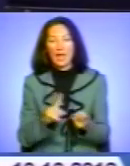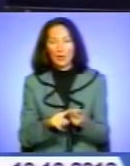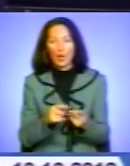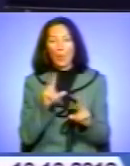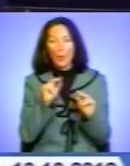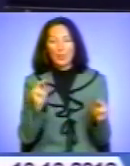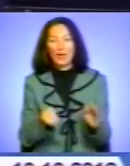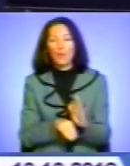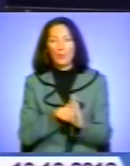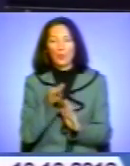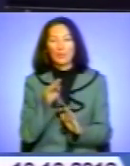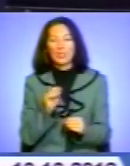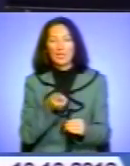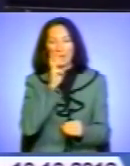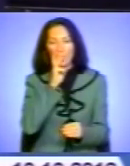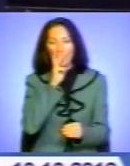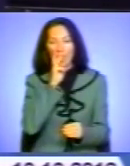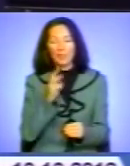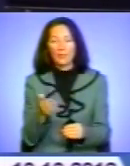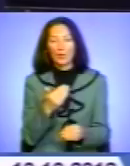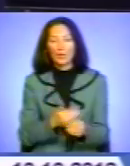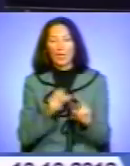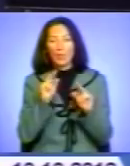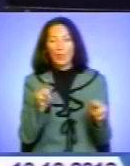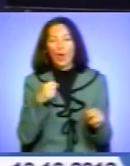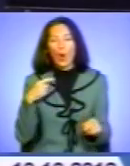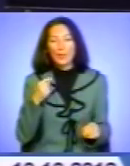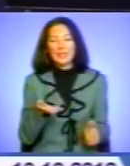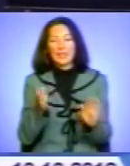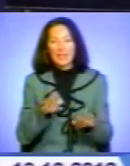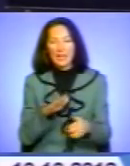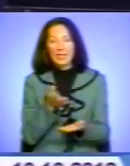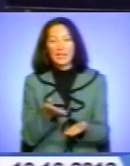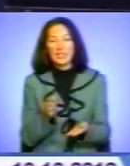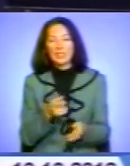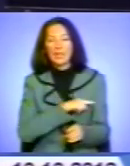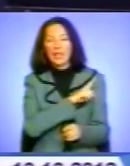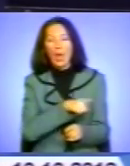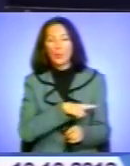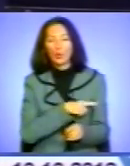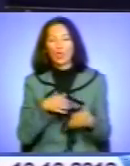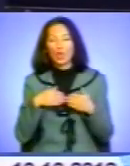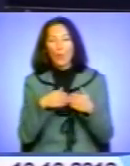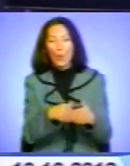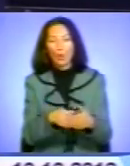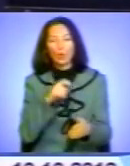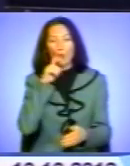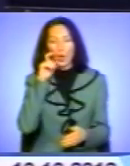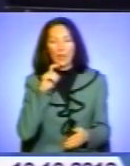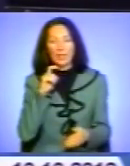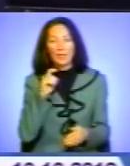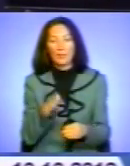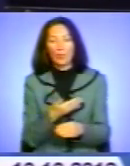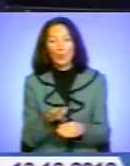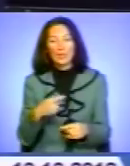плат. Останніх Микола Азаров запевнив, Одеса і надалі залишиться найпотужнішим портом України. Поміж